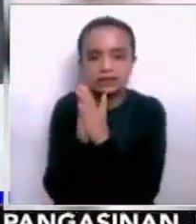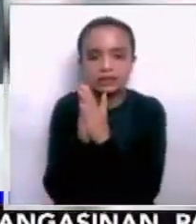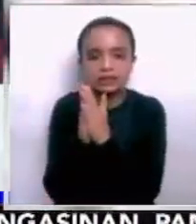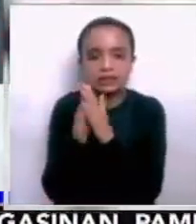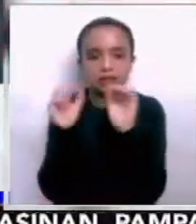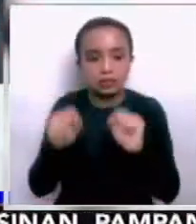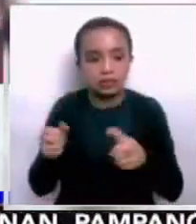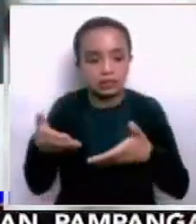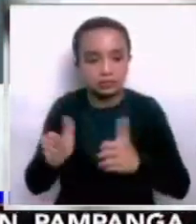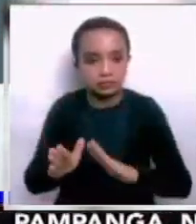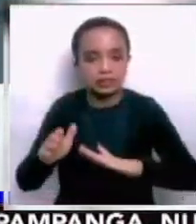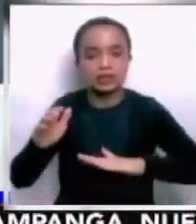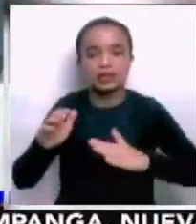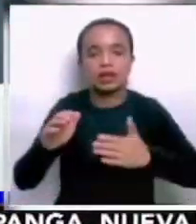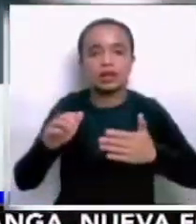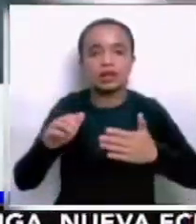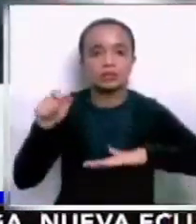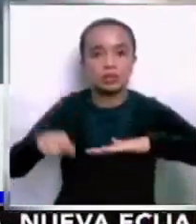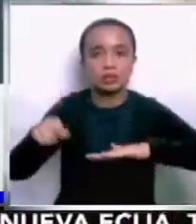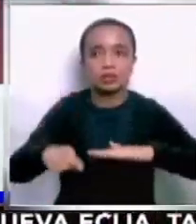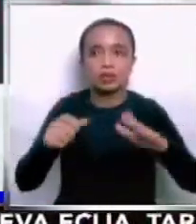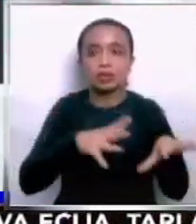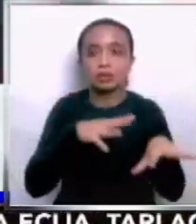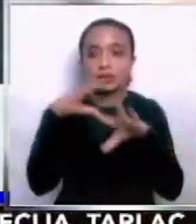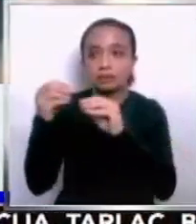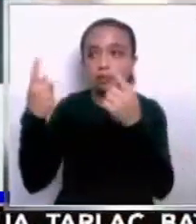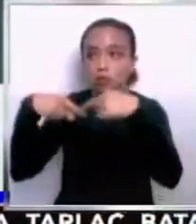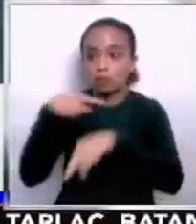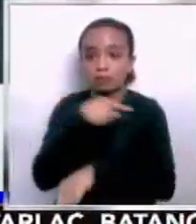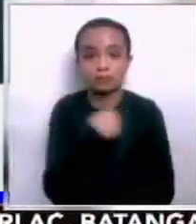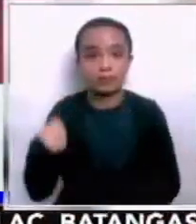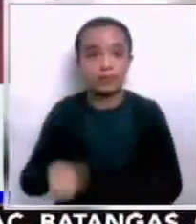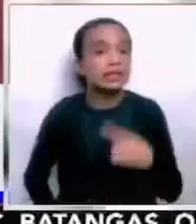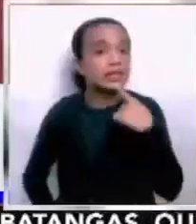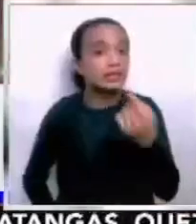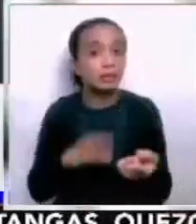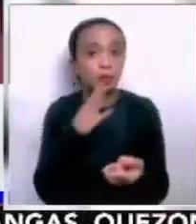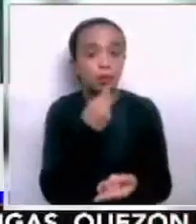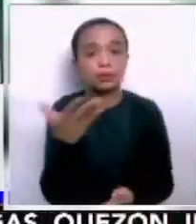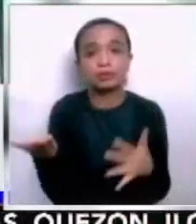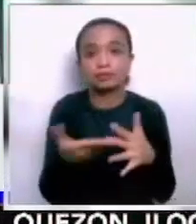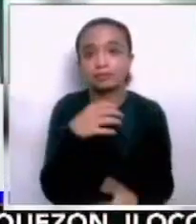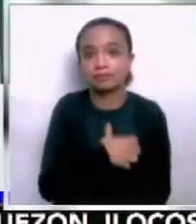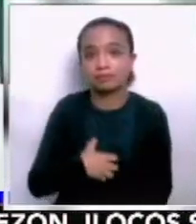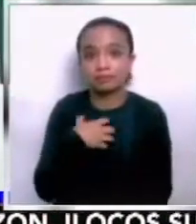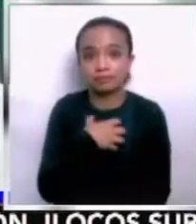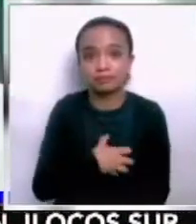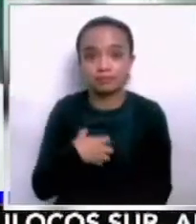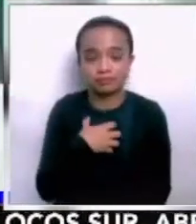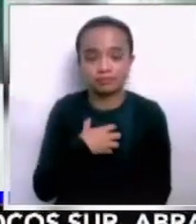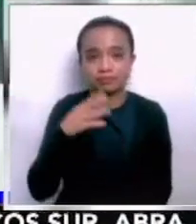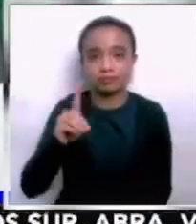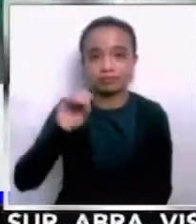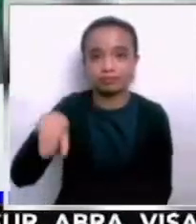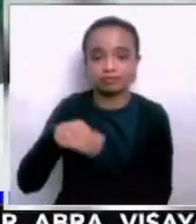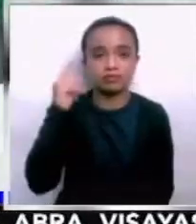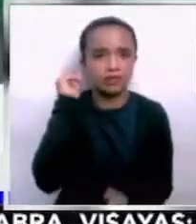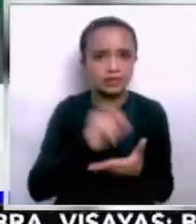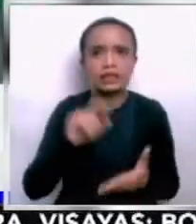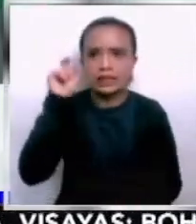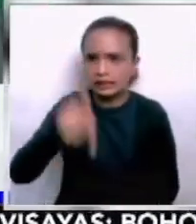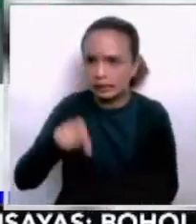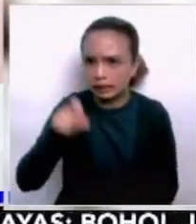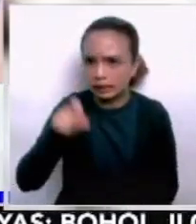bansa papuntang China. Ayon naman sa nagreklamo na si dating Justice Secretary Vitaliano Aguirre, dapat lang ipatupad ang batas kay